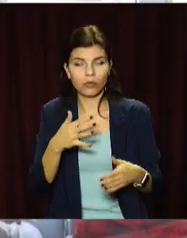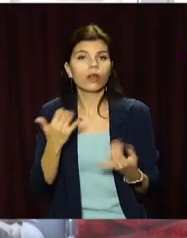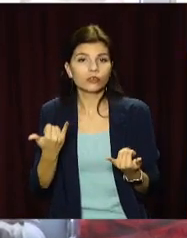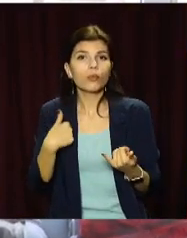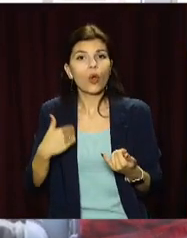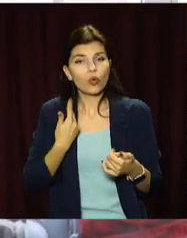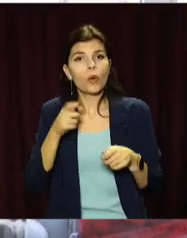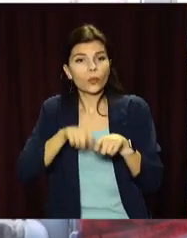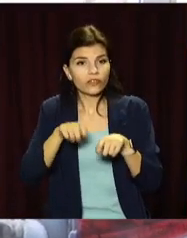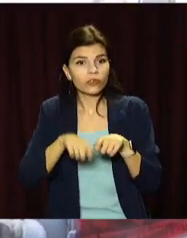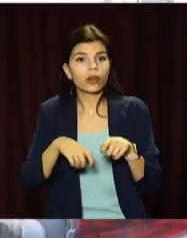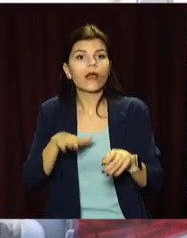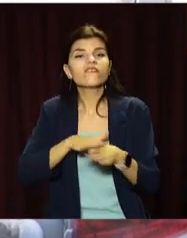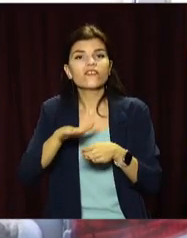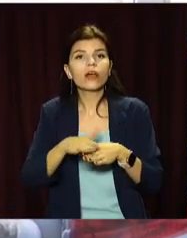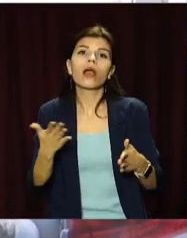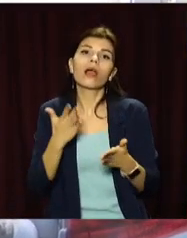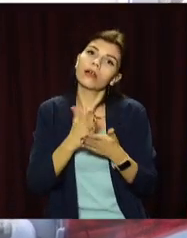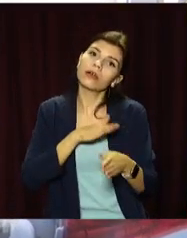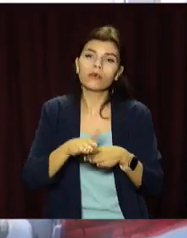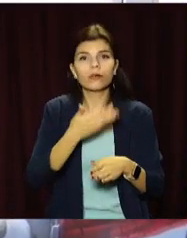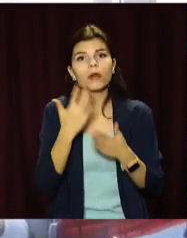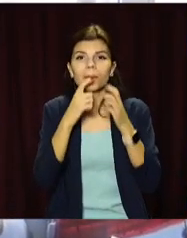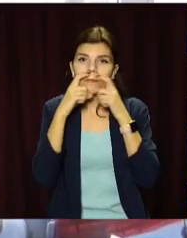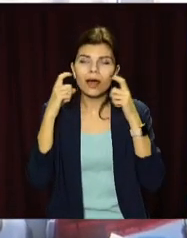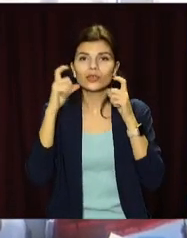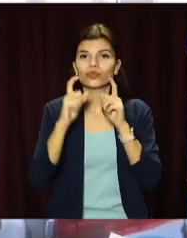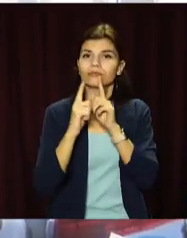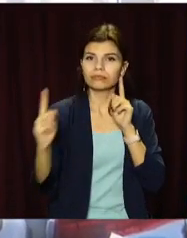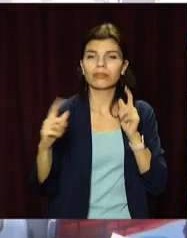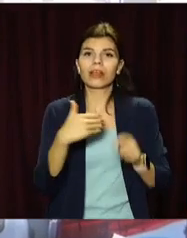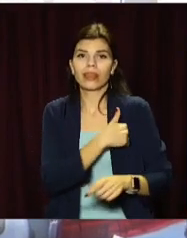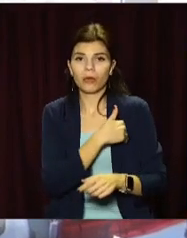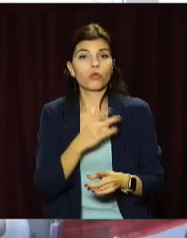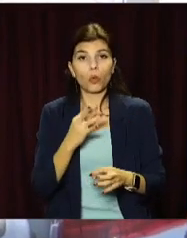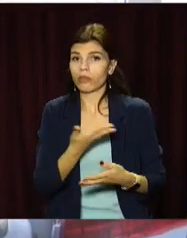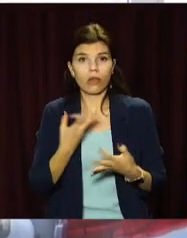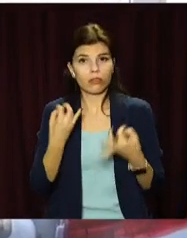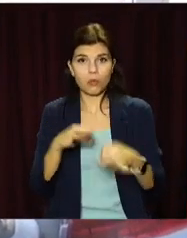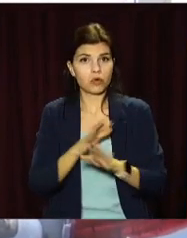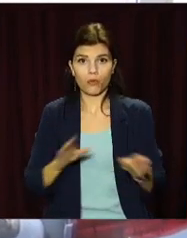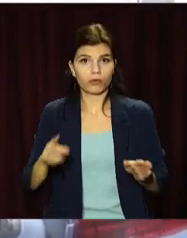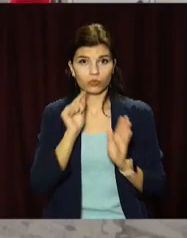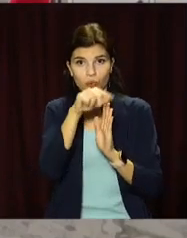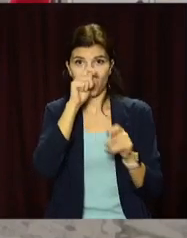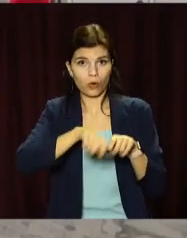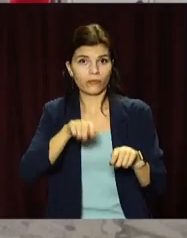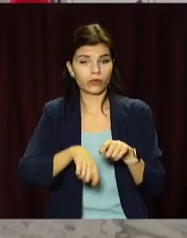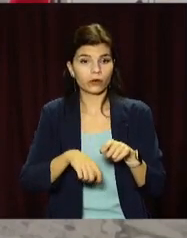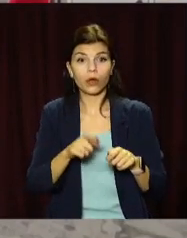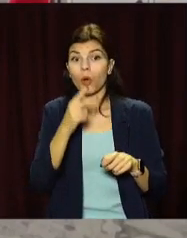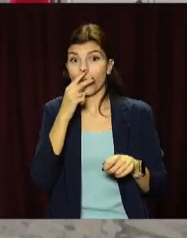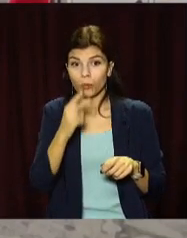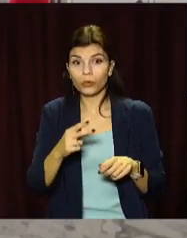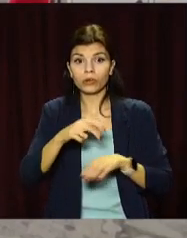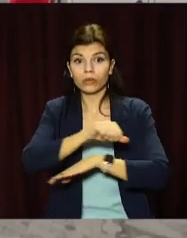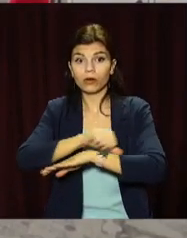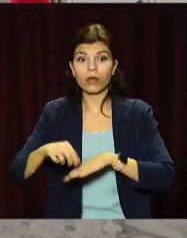би перевірити виконання протиепідемічних заходів в цьому закладі, але нас не допускають до проведення перевірки. Побачивши на